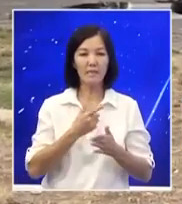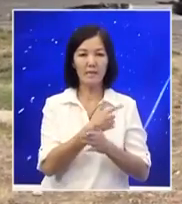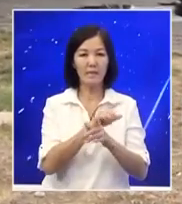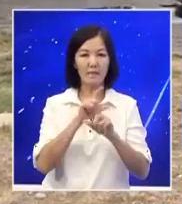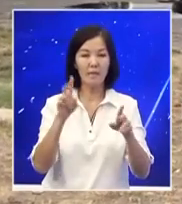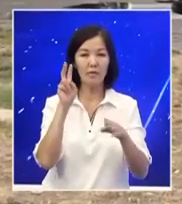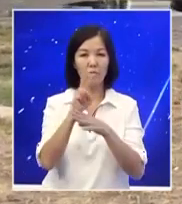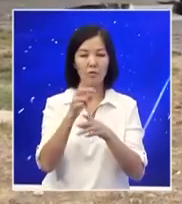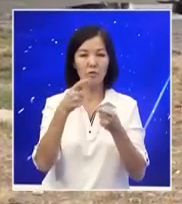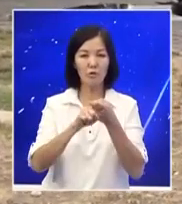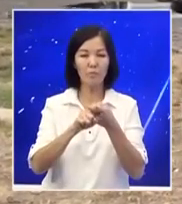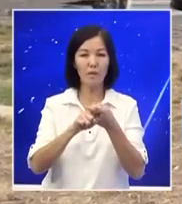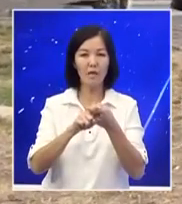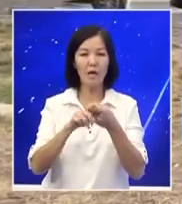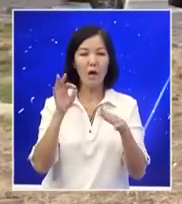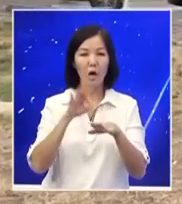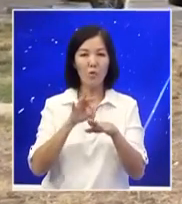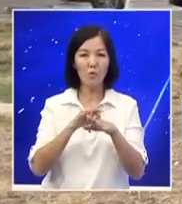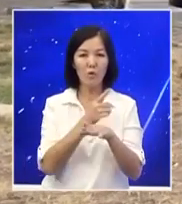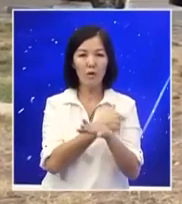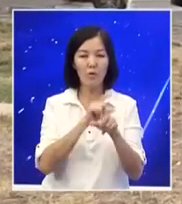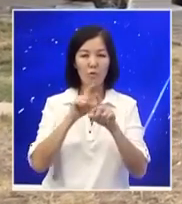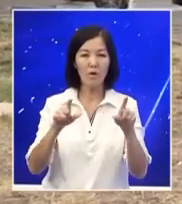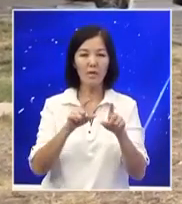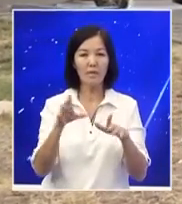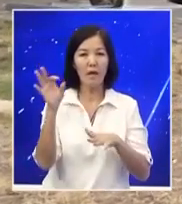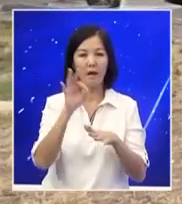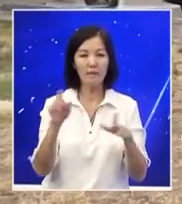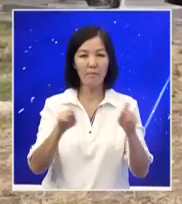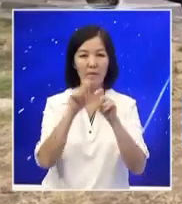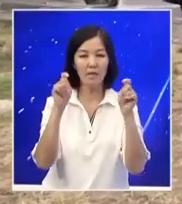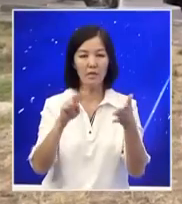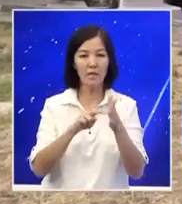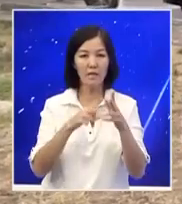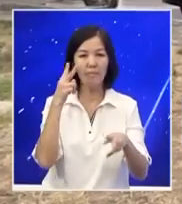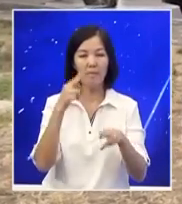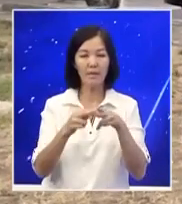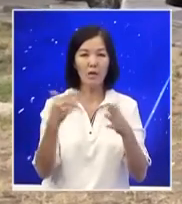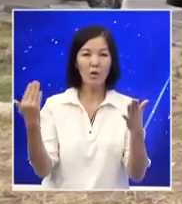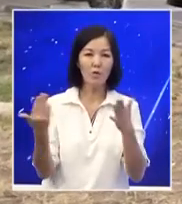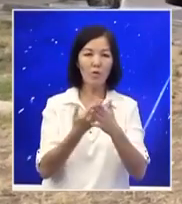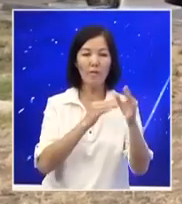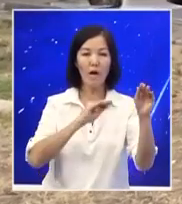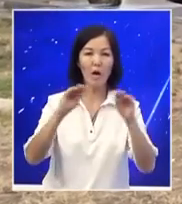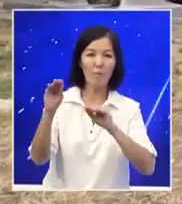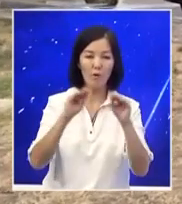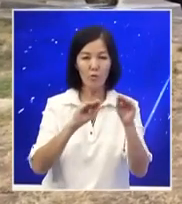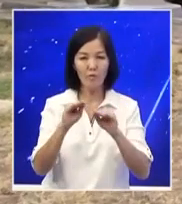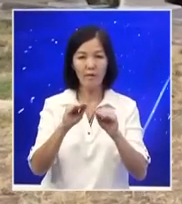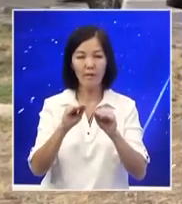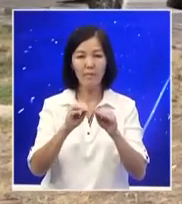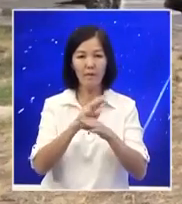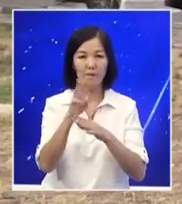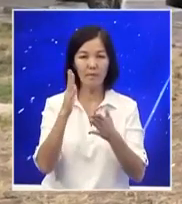көрдік. Жұқпалы аурулар ауруханасы қазан айында ашылады деп жоспарланған. Біткен соң заманауи құрылғылармен жабдықталмақ. Бұл